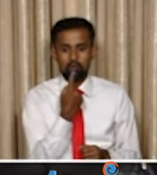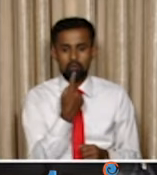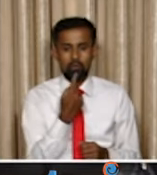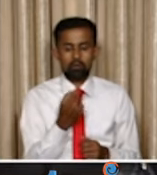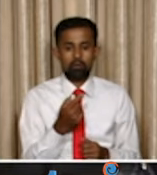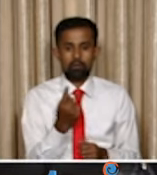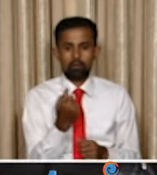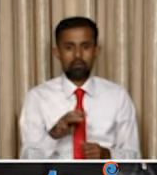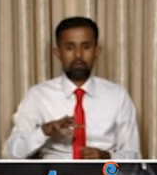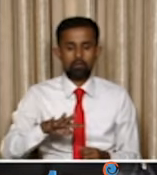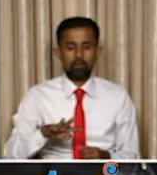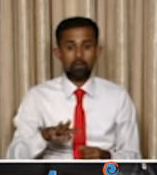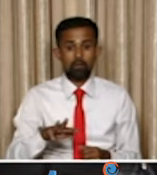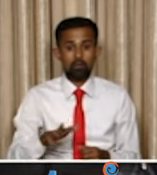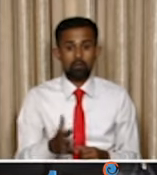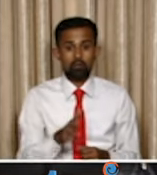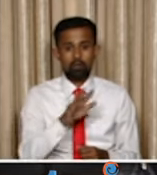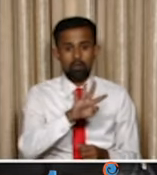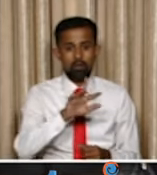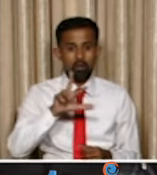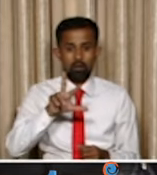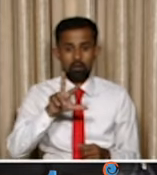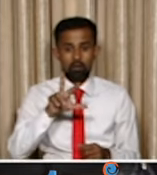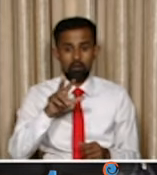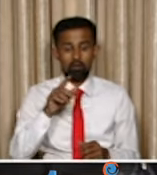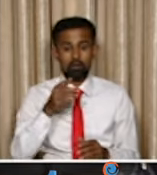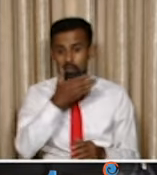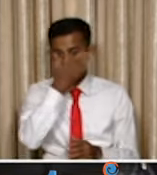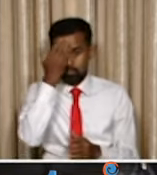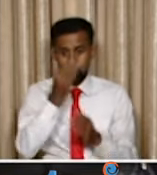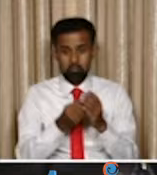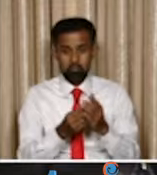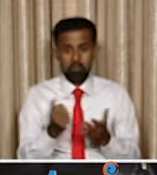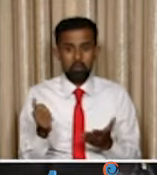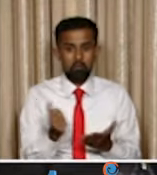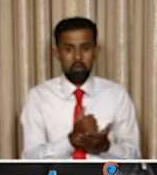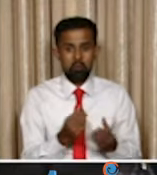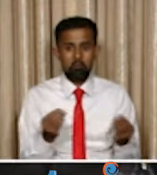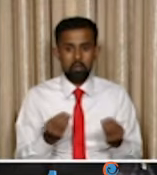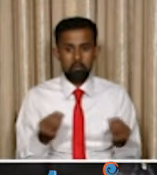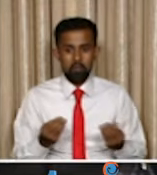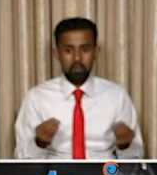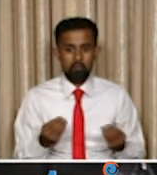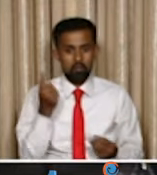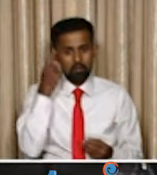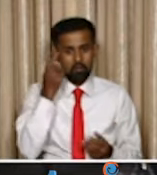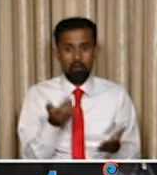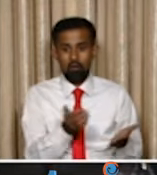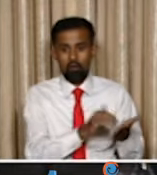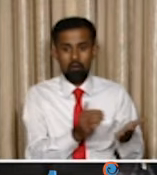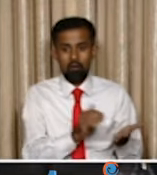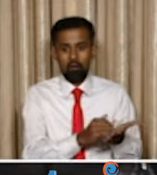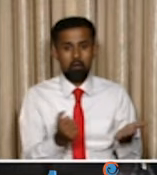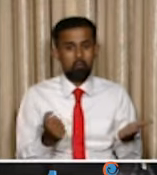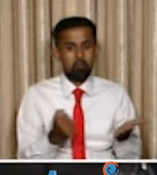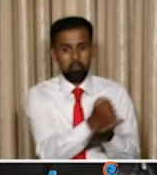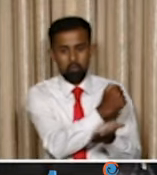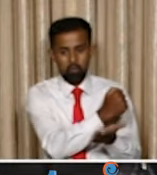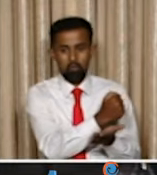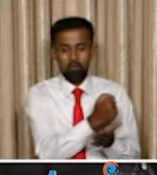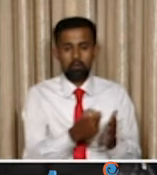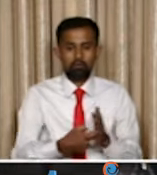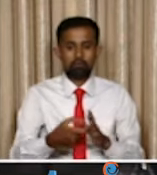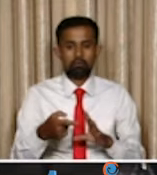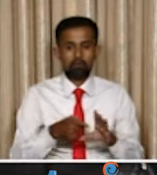1948 தமிழர்களை அழித்தது போதாதென்று இப்பொழுது மீண்டும் தமிழர்களை அழிப்பதற்கான ஒரு முயற்சி மீண்டும் தீவிரமடைந்திருக்கின்றது. இன்றைய